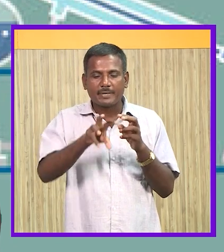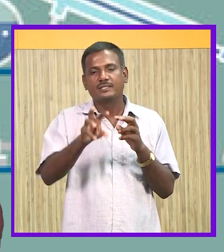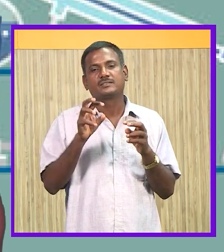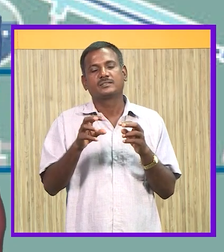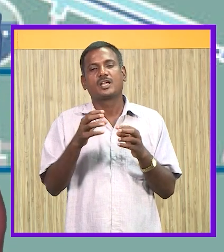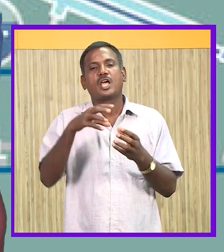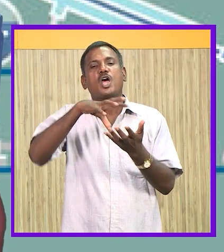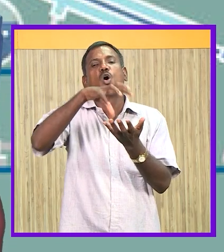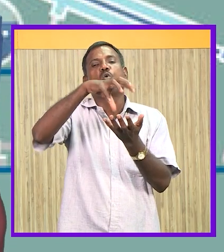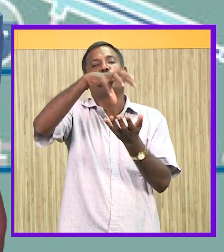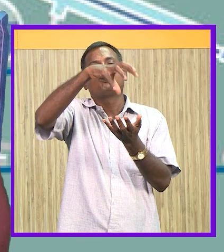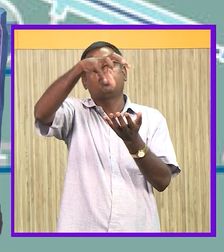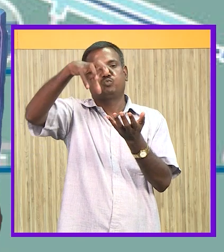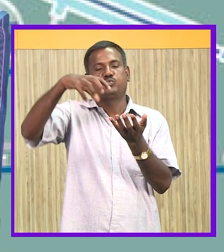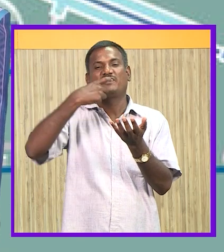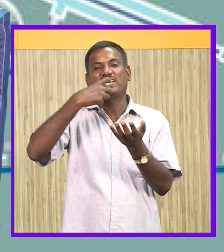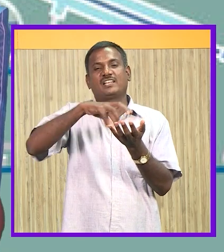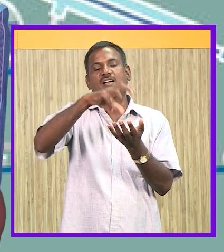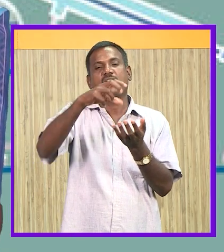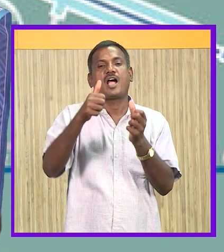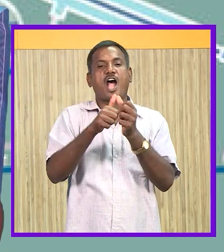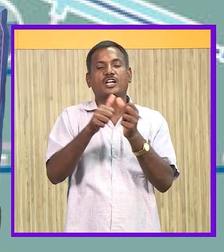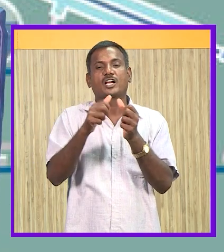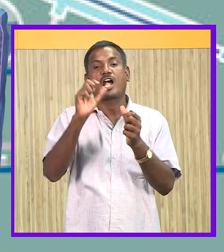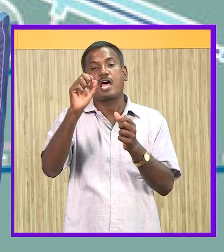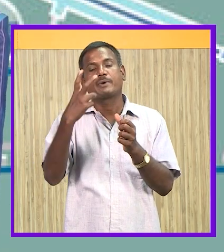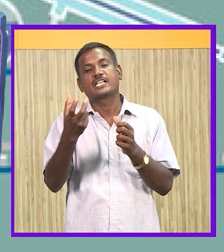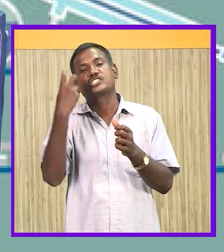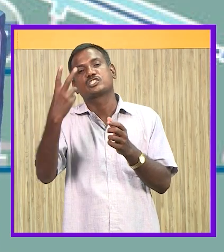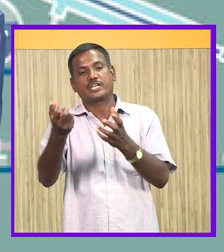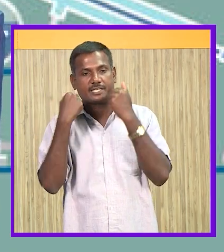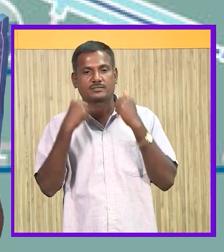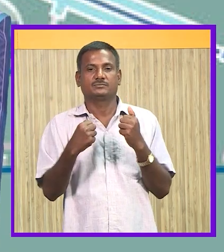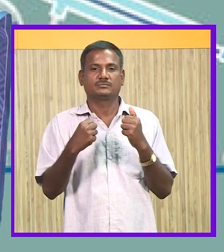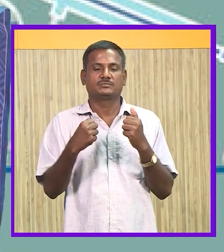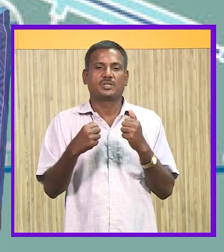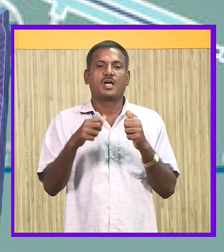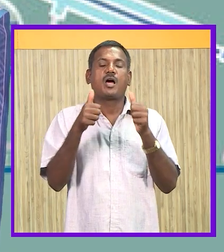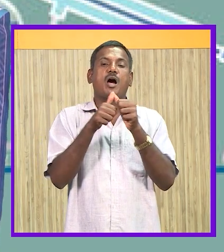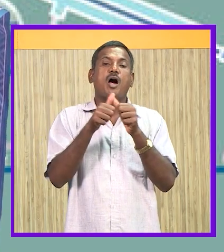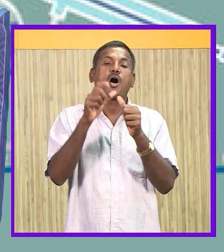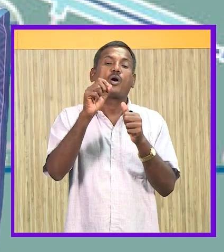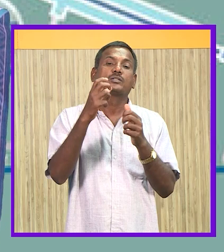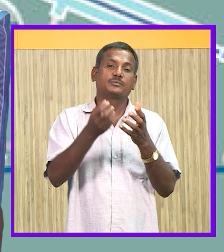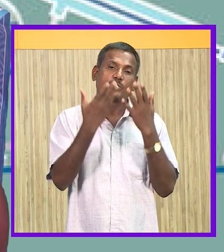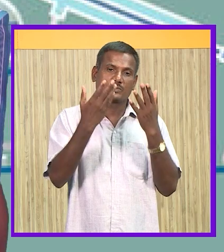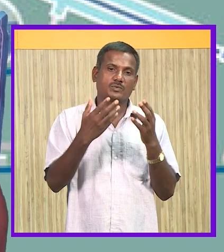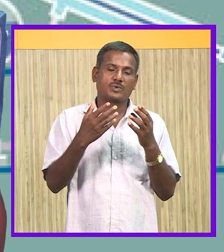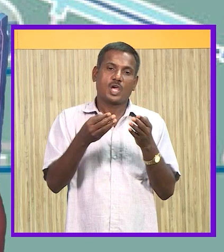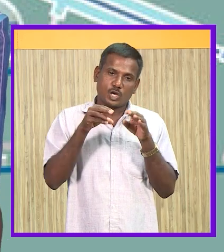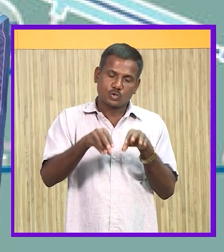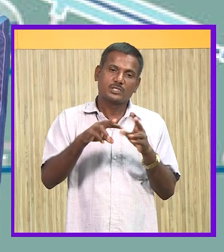பயன்படுத்தி நொதிக்க செய்யும் போது ஆல்கஹால் மற்றும் கார்பன் டை ஆக்சைடு கிடைக்கிறது. ஆல்கஹால் தயாரிக்கக்கூடிய முறையும்